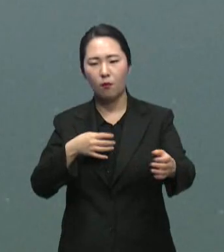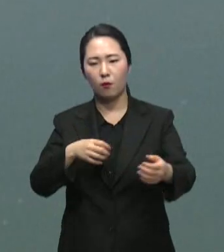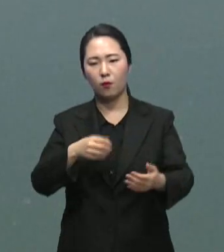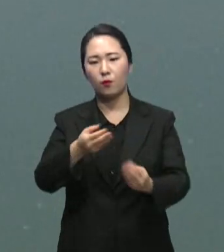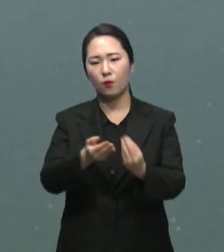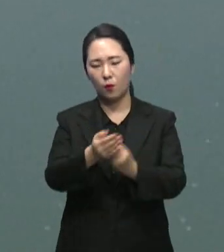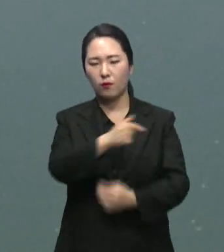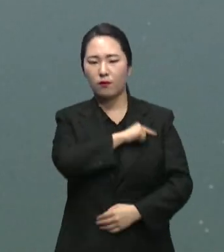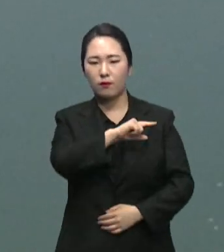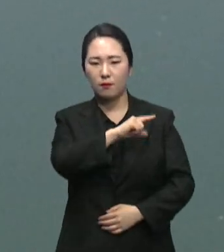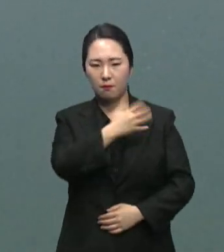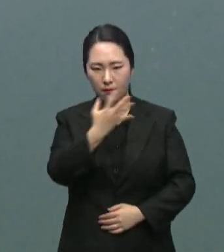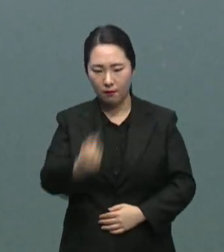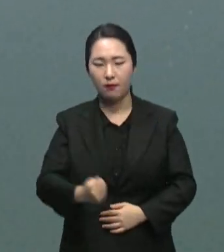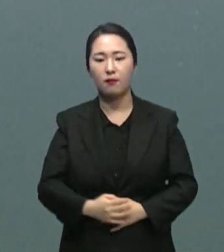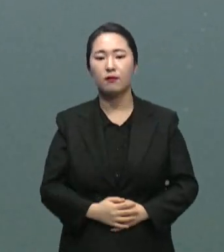순입니다